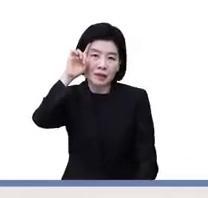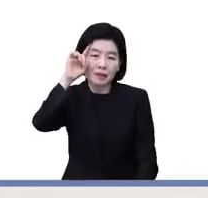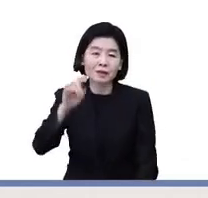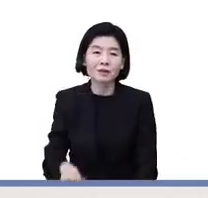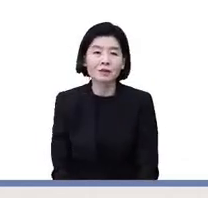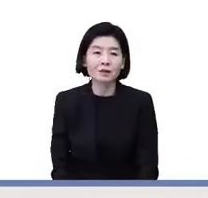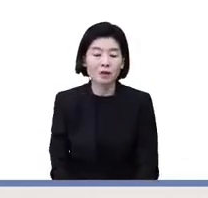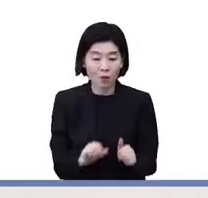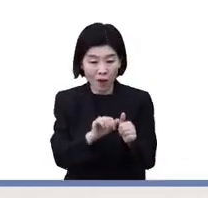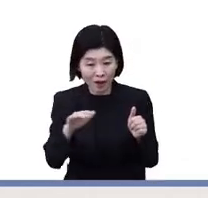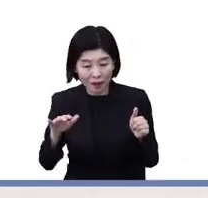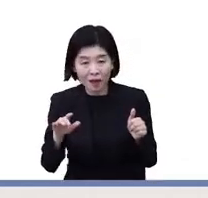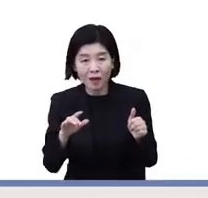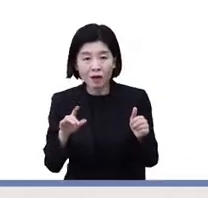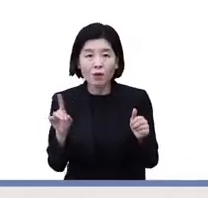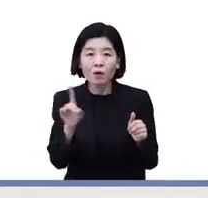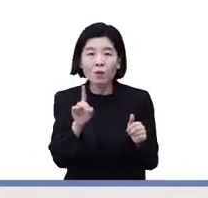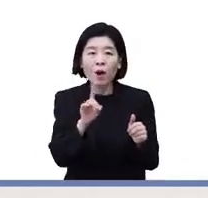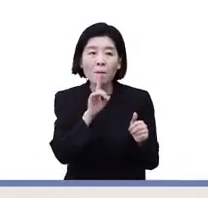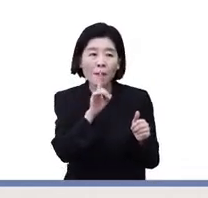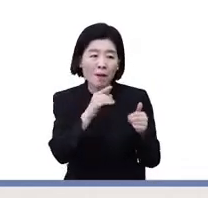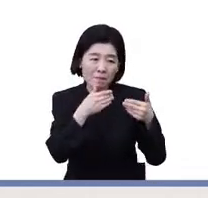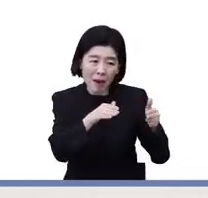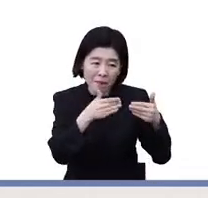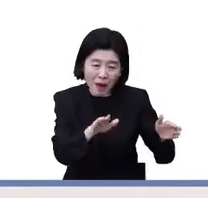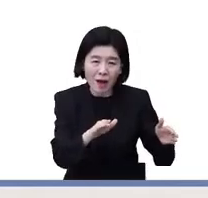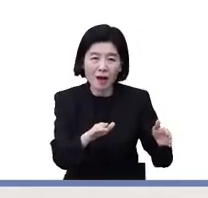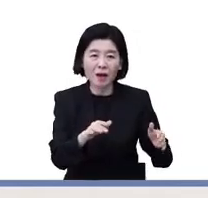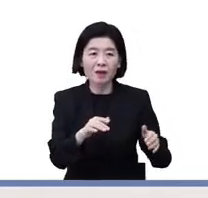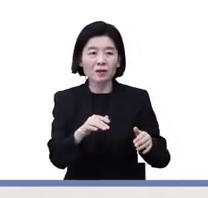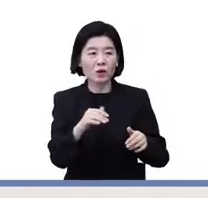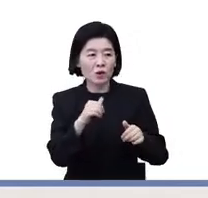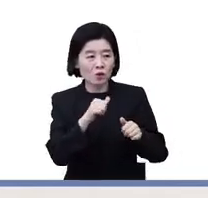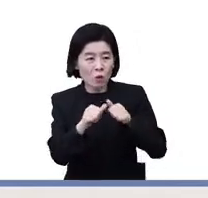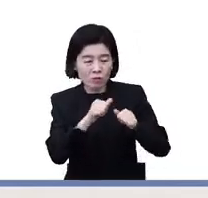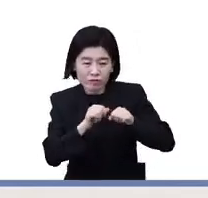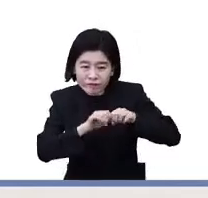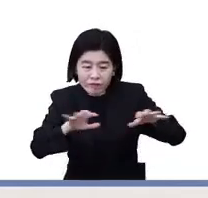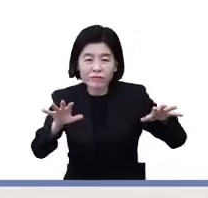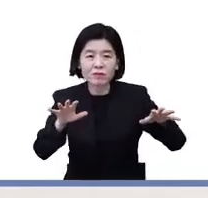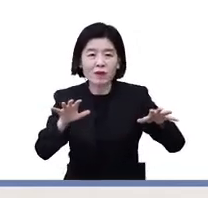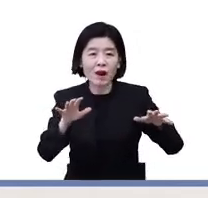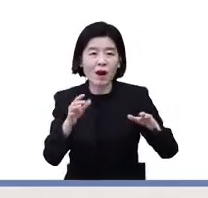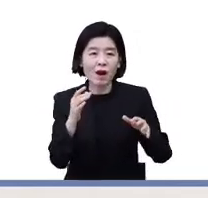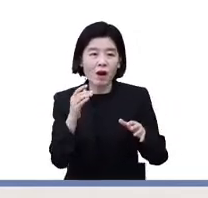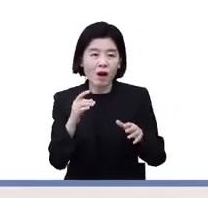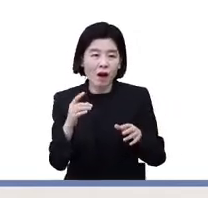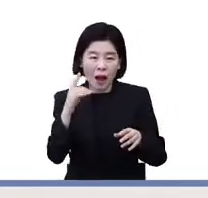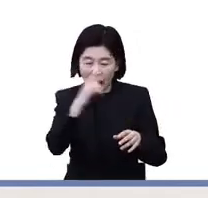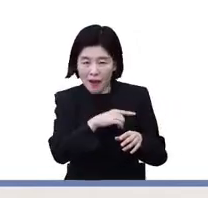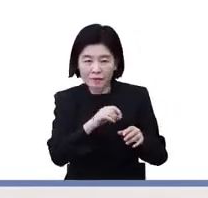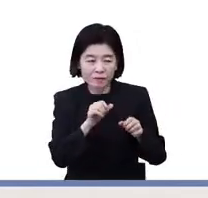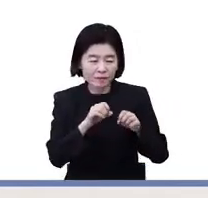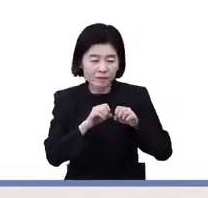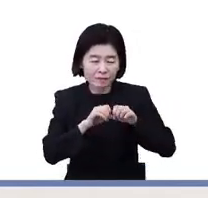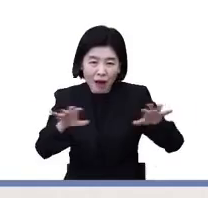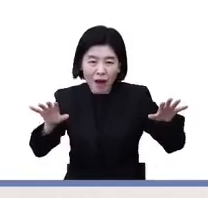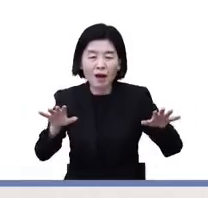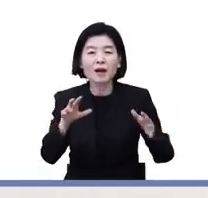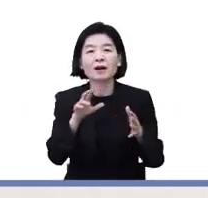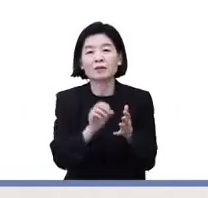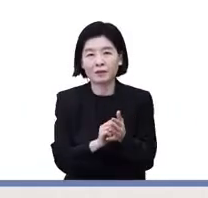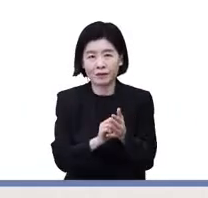있는데요. 물리적인 폭력, 언어폭력, 소문을 퍼뜨리거나 고의로 따돌리거나 하는 것도 다 해당이 됩니다.